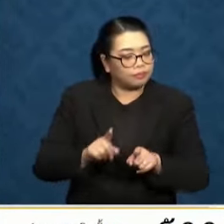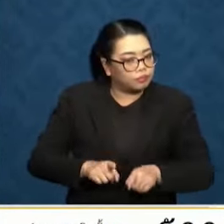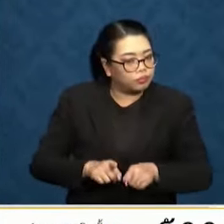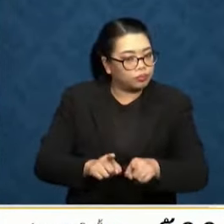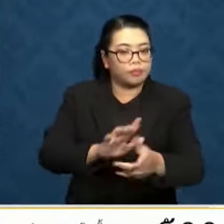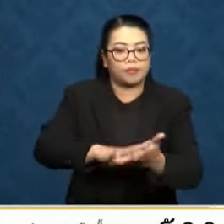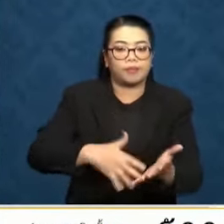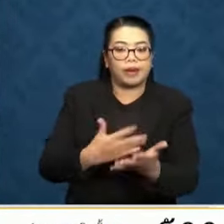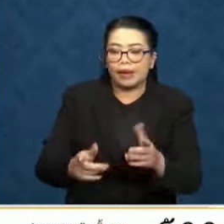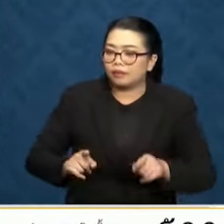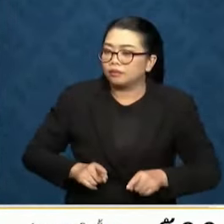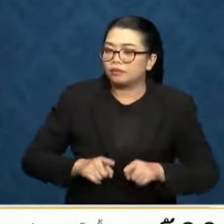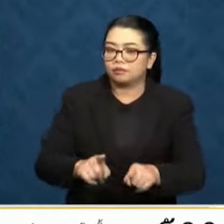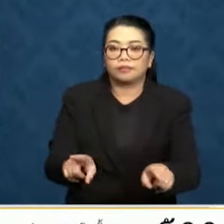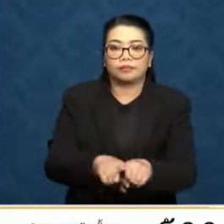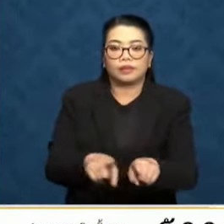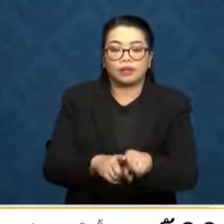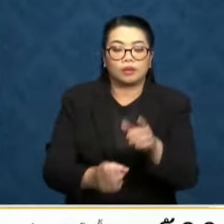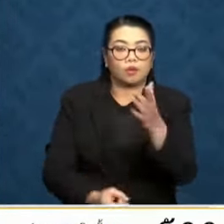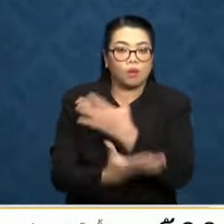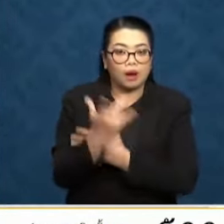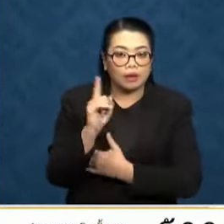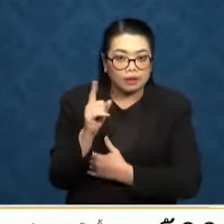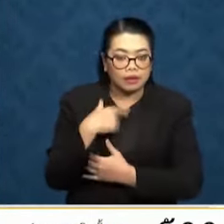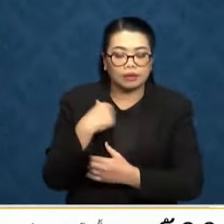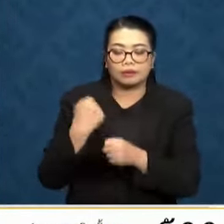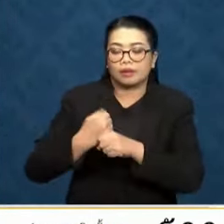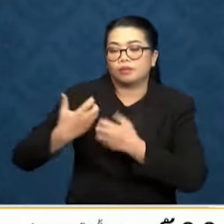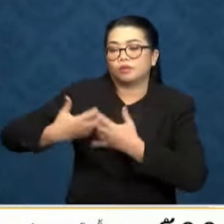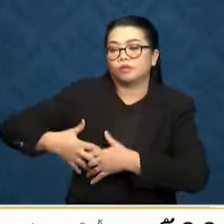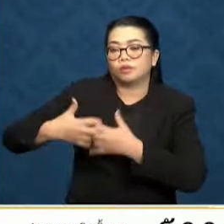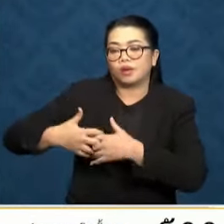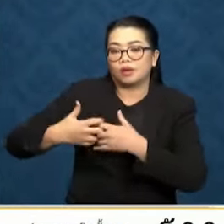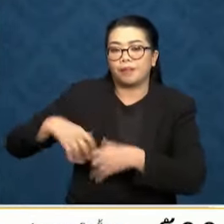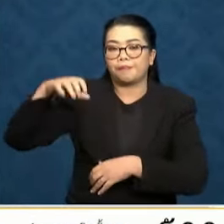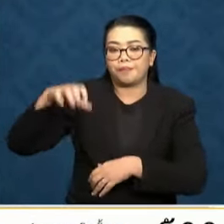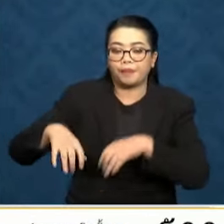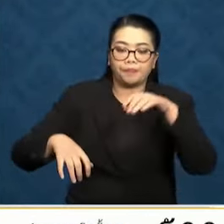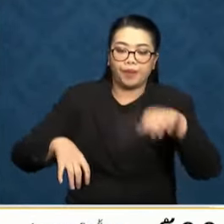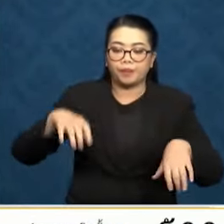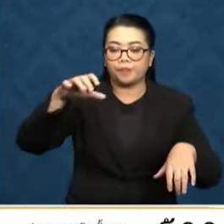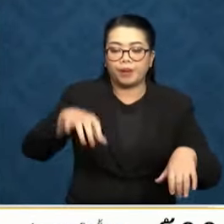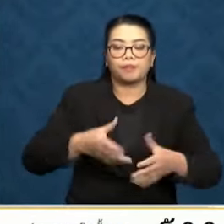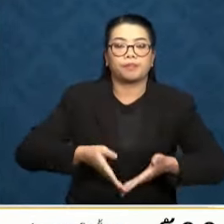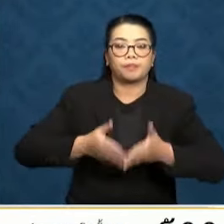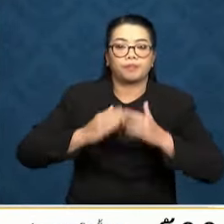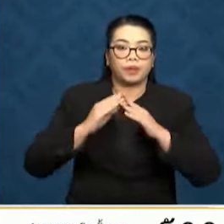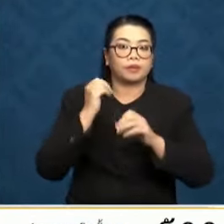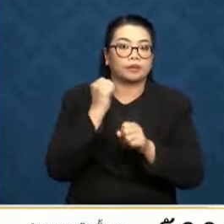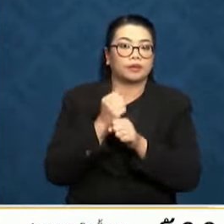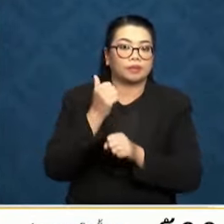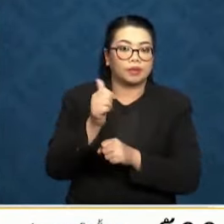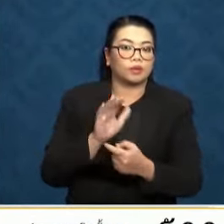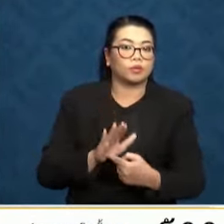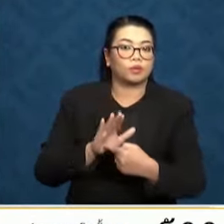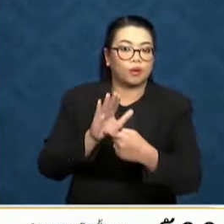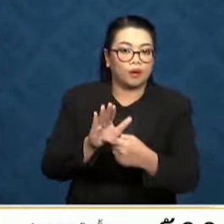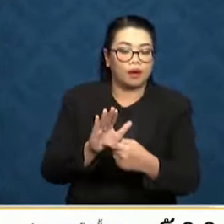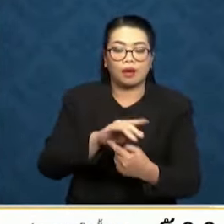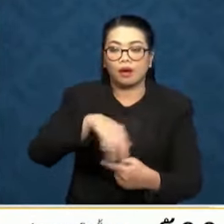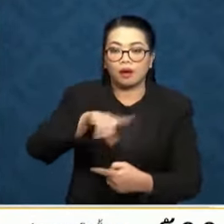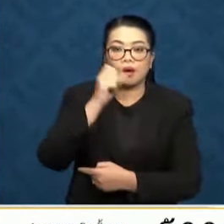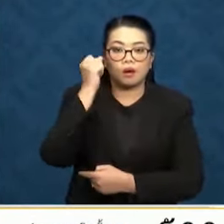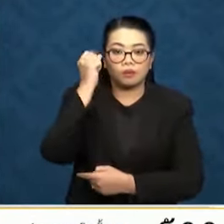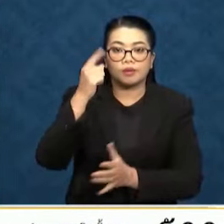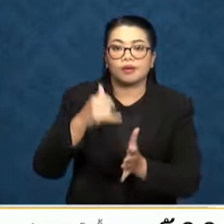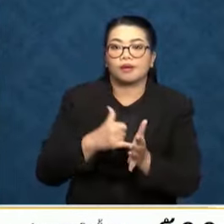นโยบายของรัฐบาลและเป็นโอกาสในการสร้างอุตสาหกรรมให้เกิดขึ้นในอนาคตอีกด้วยดิฉันจะจะยกตัวอย่างนะคะเพื่อให้เข้าใจ